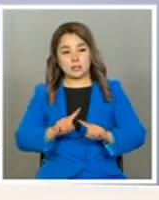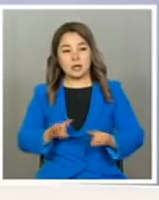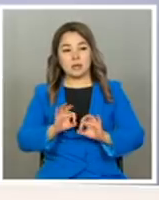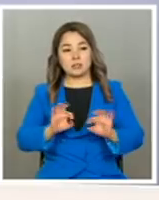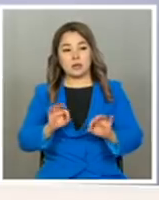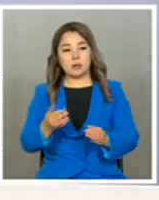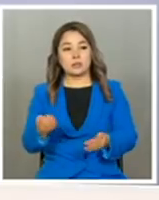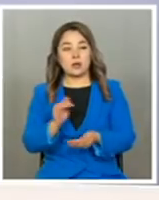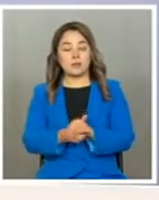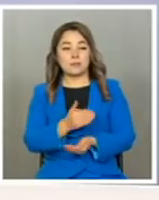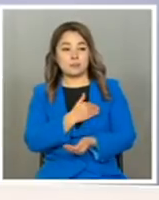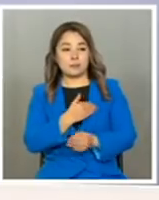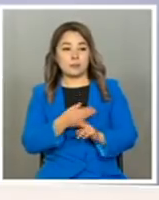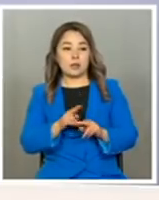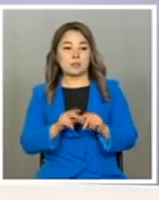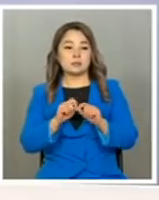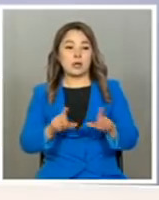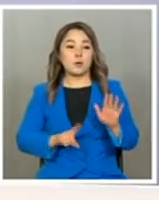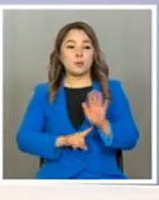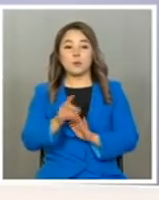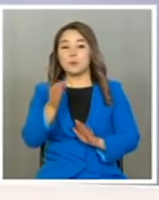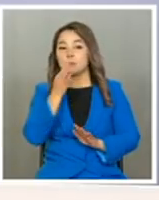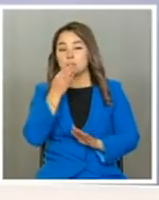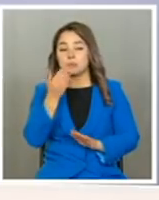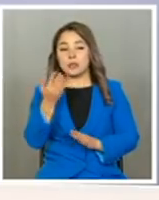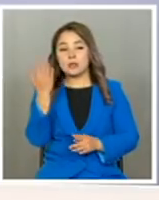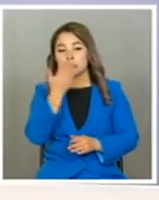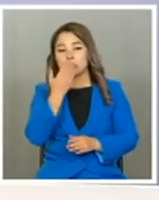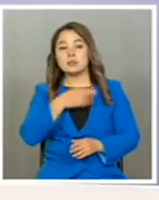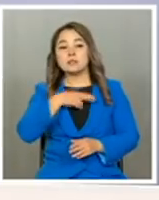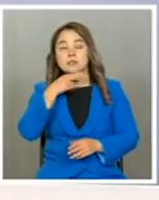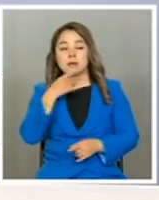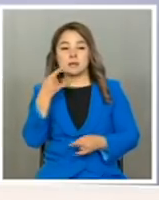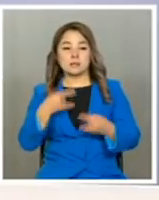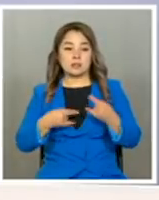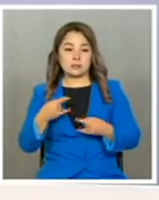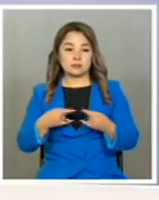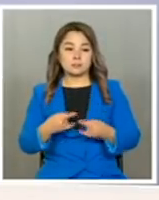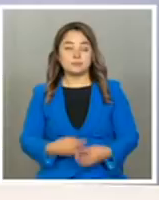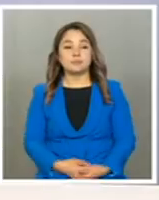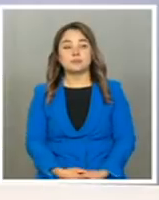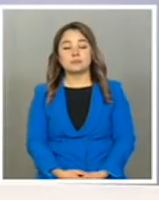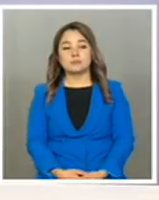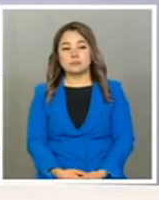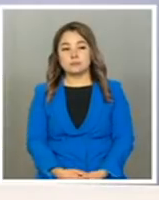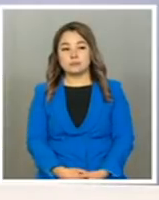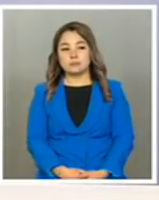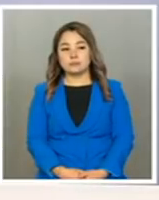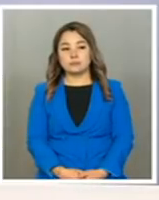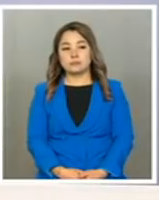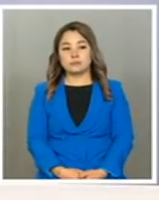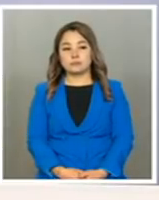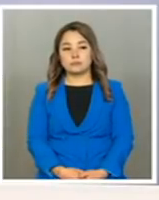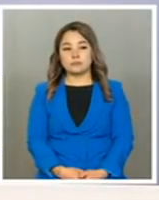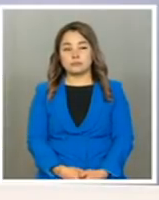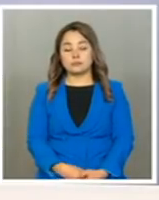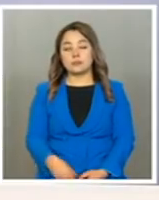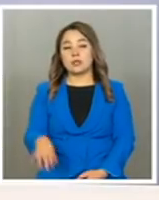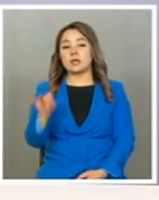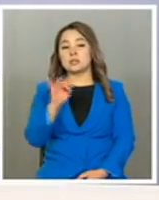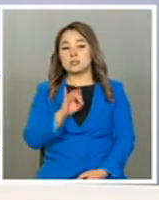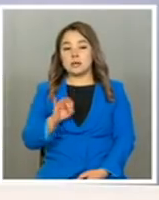тоқталамыз. Сабағымызды бастамас бұрын экрандағы бейнебаянды көре отырып, Үйсіндердің тарихына және Үйсіндер